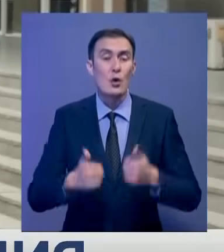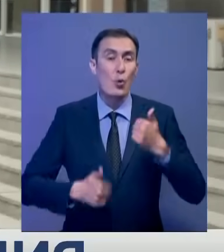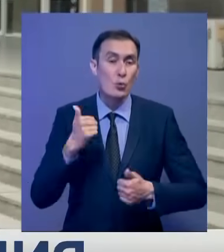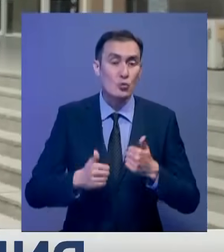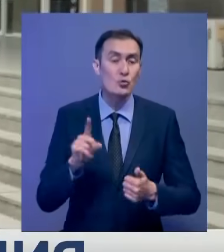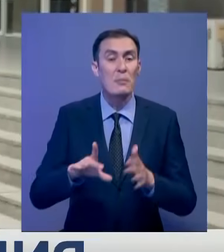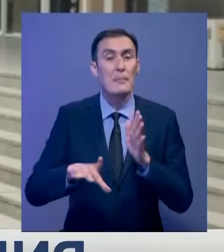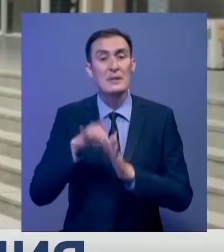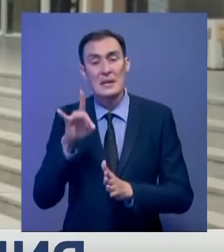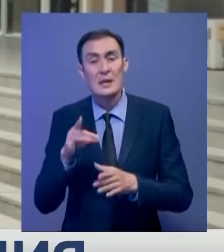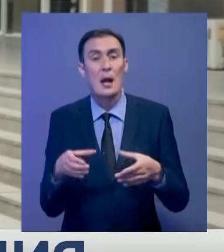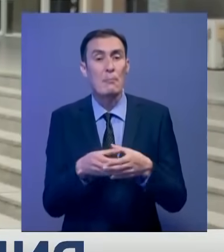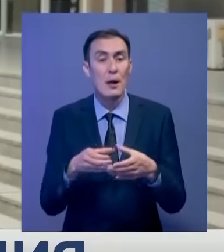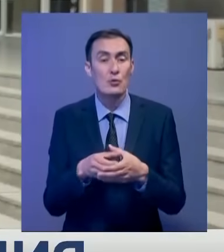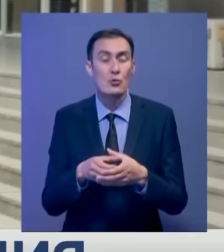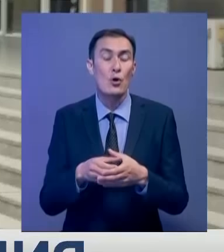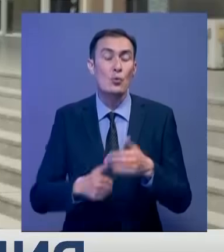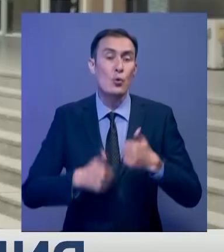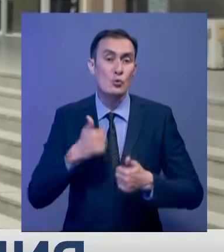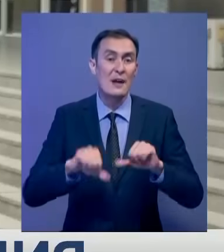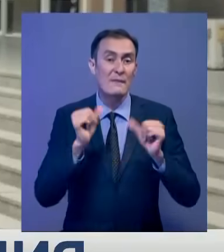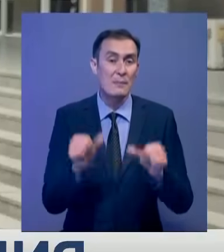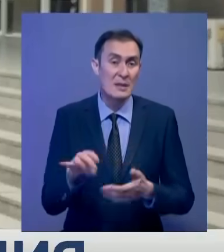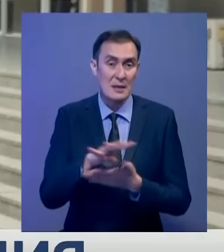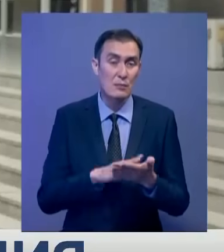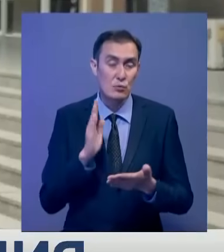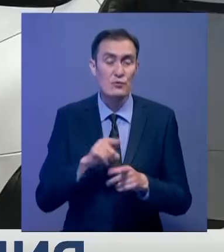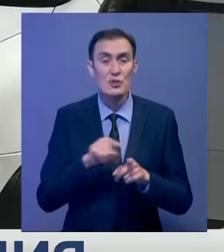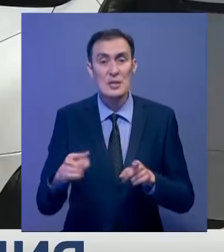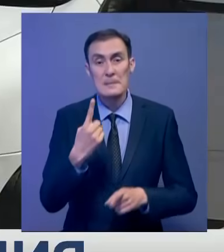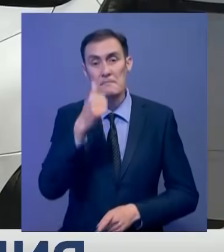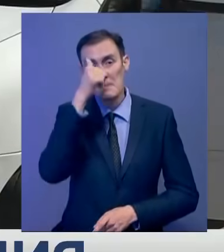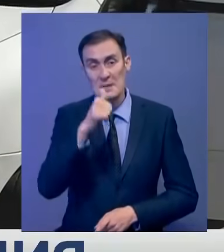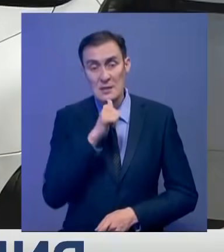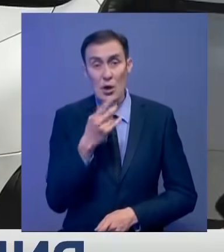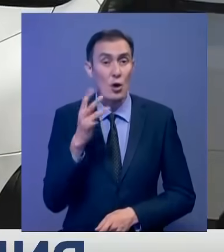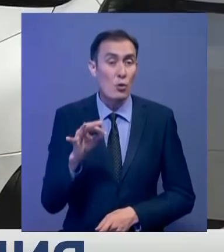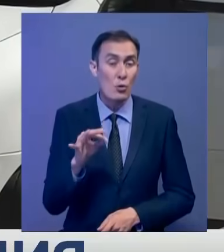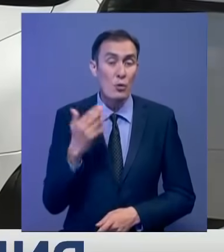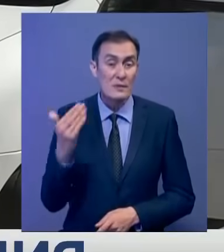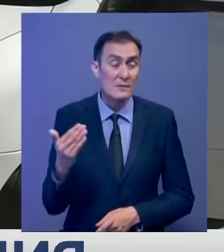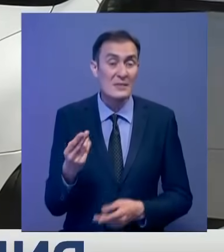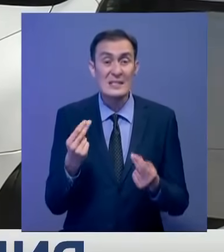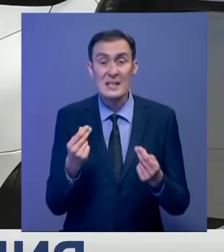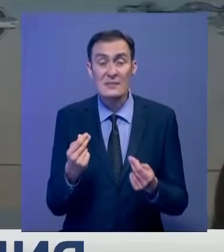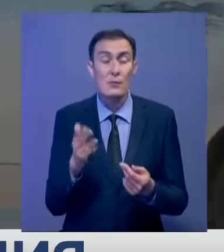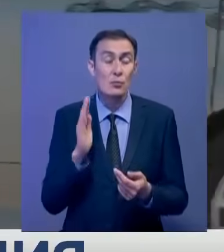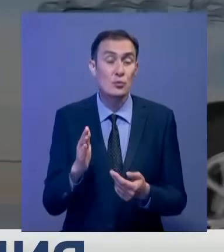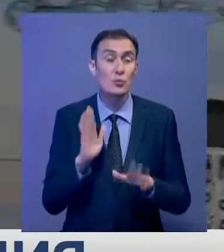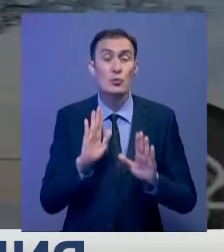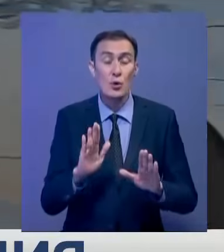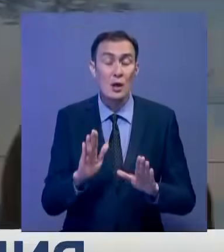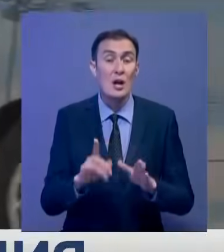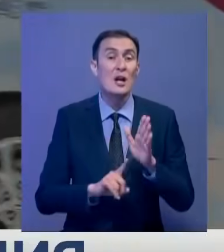для определения перевозчика. Конкурсное оформление займет около месяца. Однако вопрос выделения средств будут рассматривать